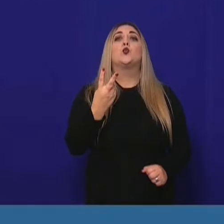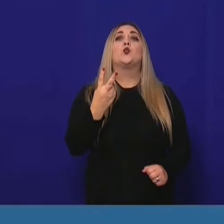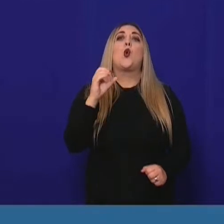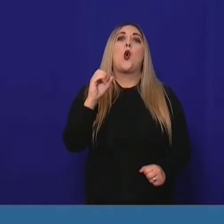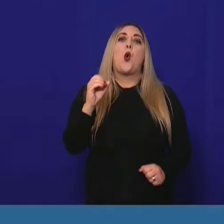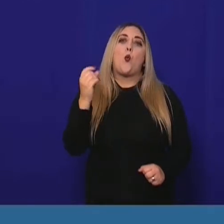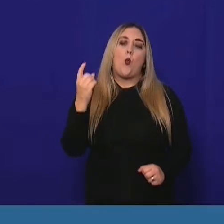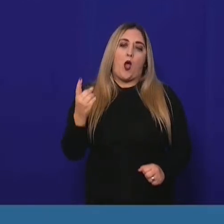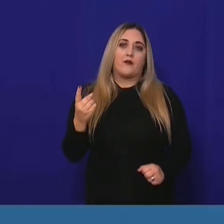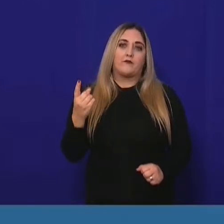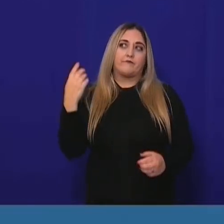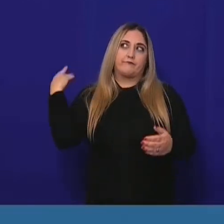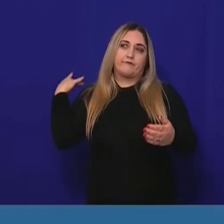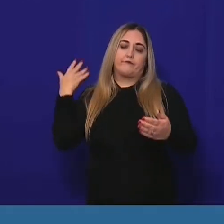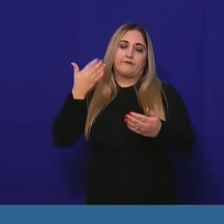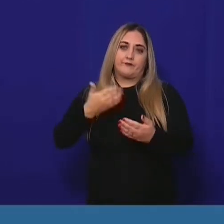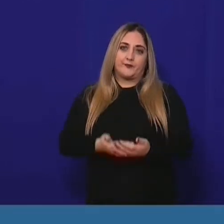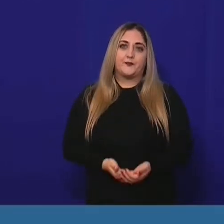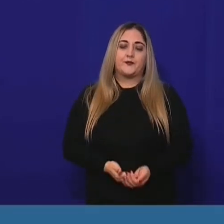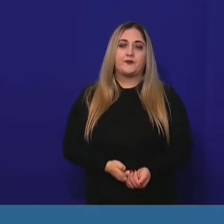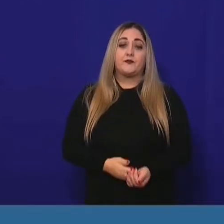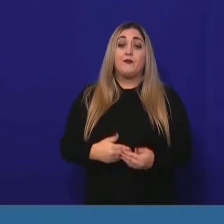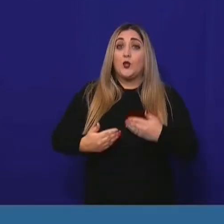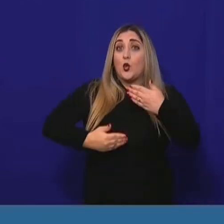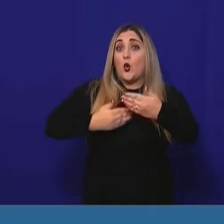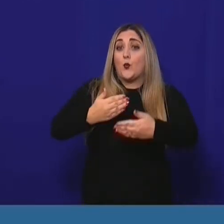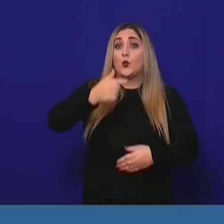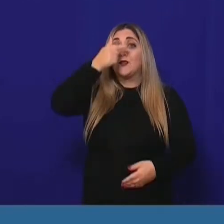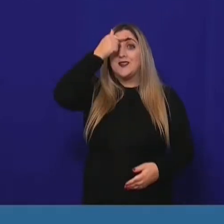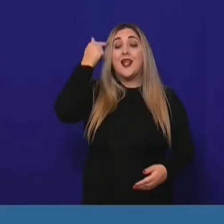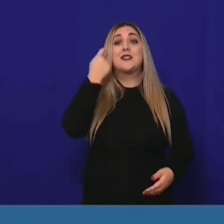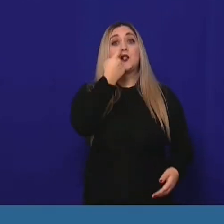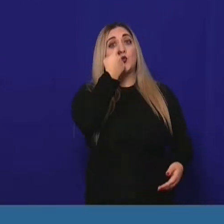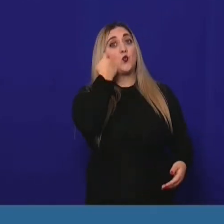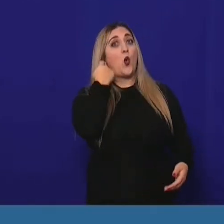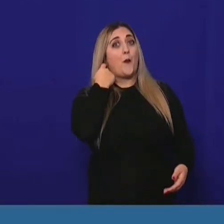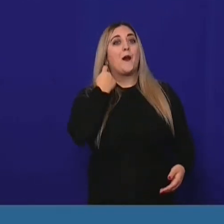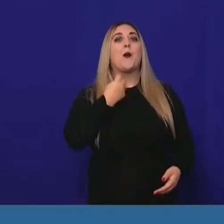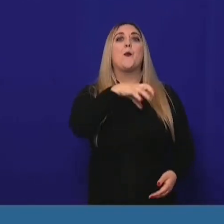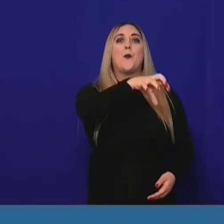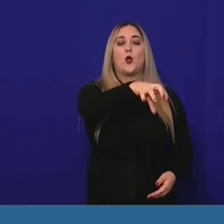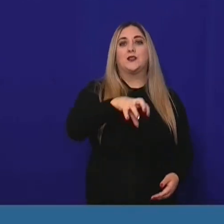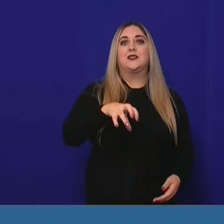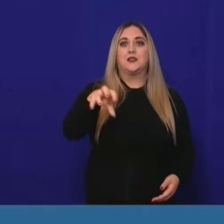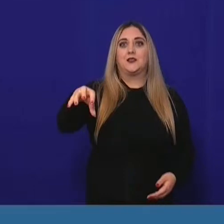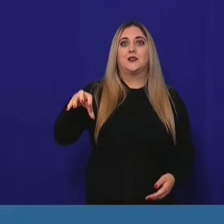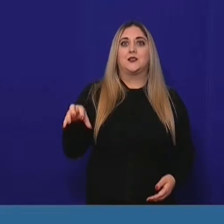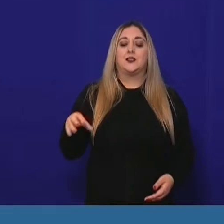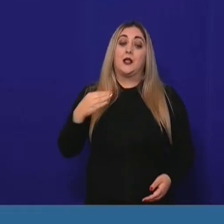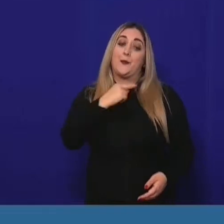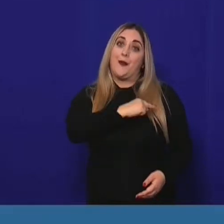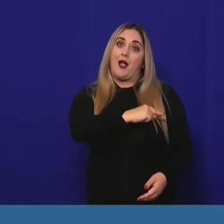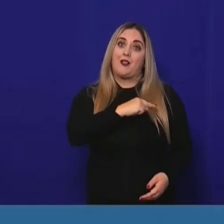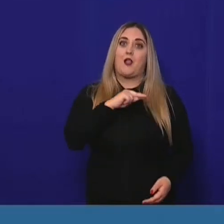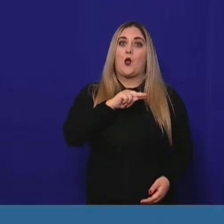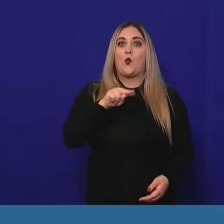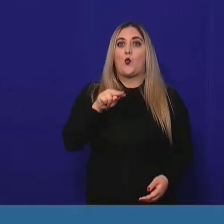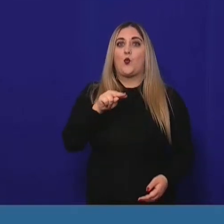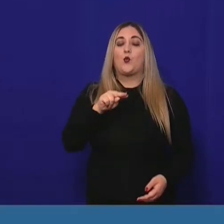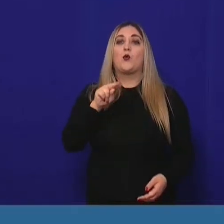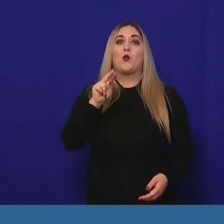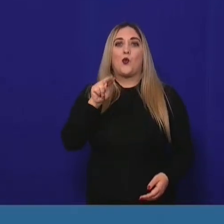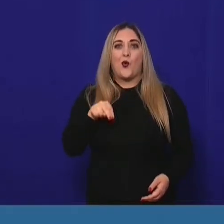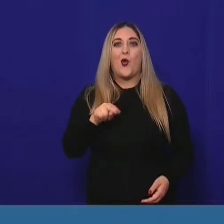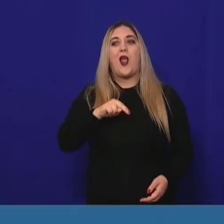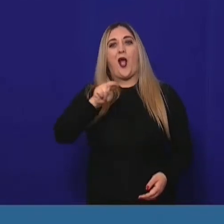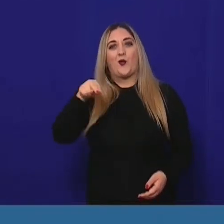201. Aħna bqajna dejjem bil-testjar tagħna kemm fil-ħabs li għandna minn Malta kif ukoll